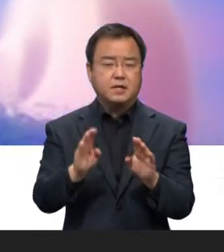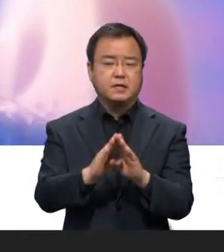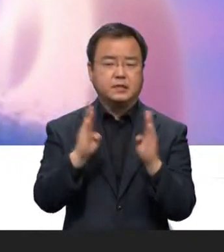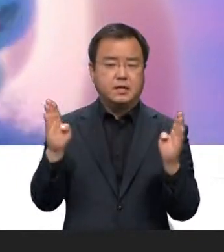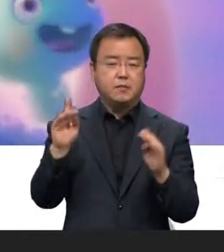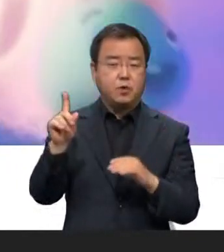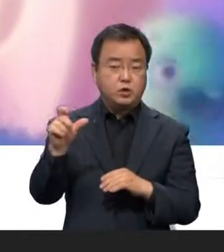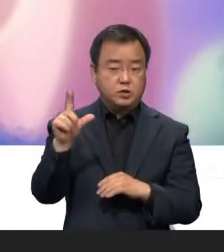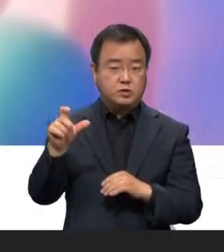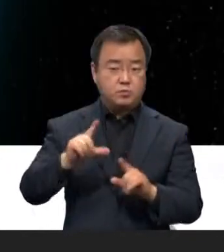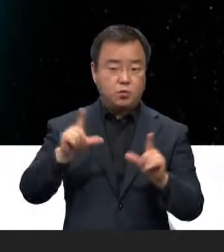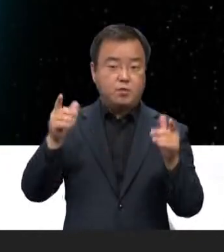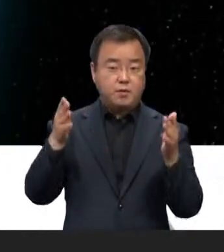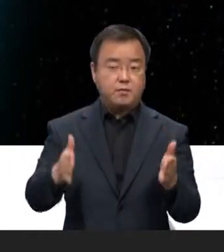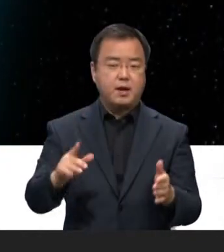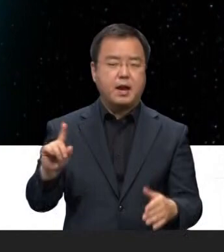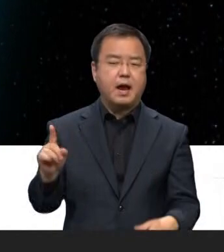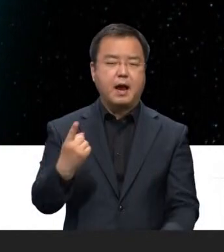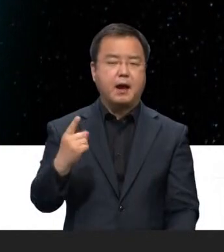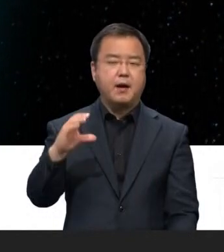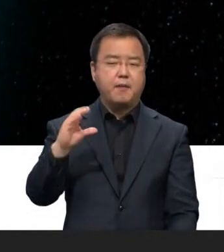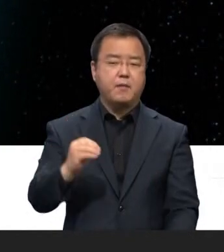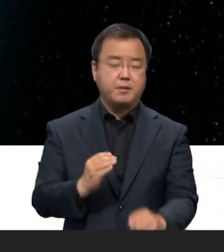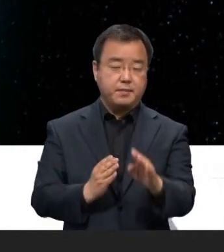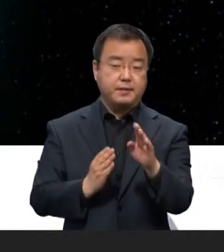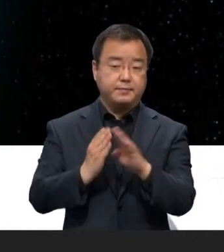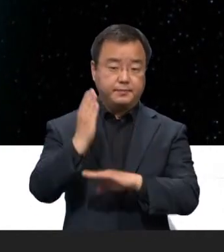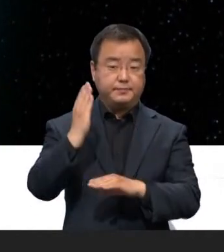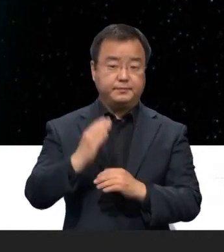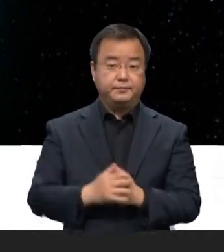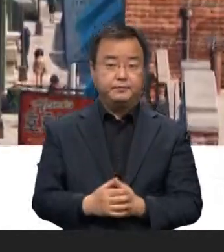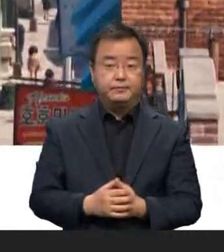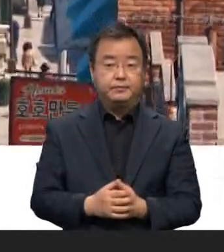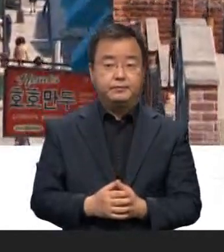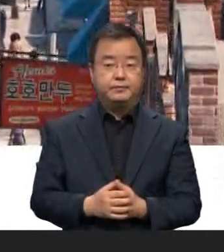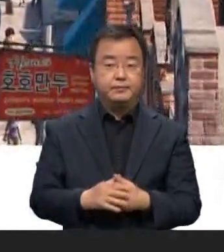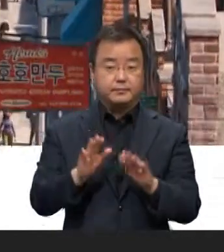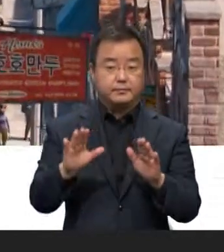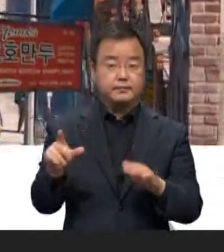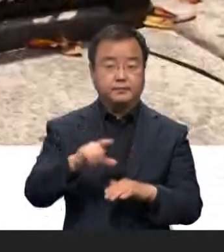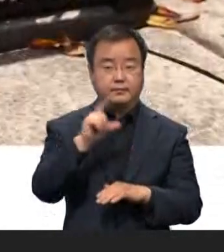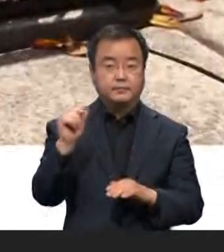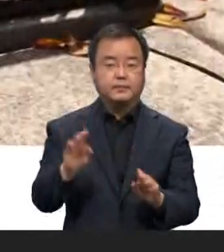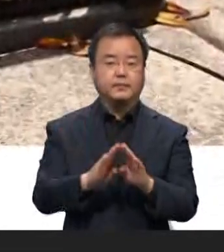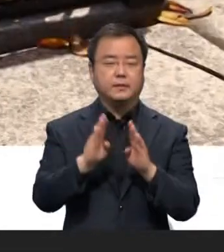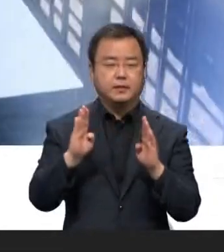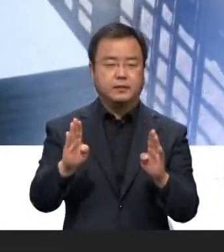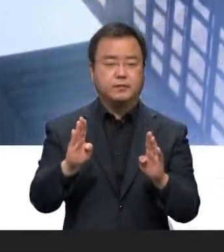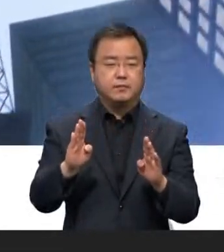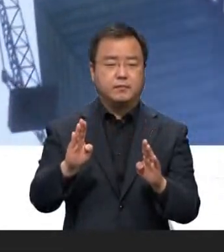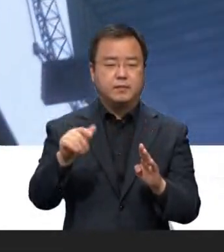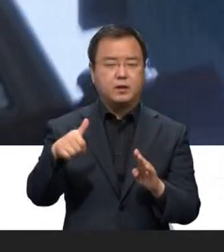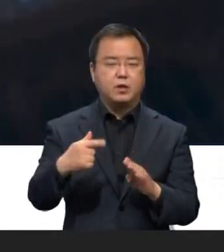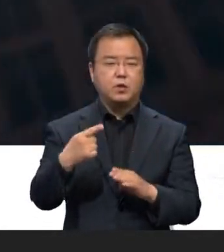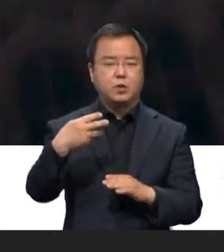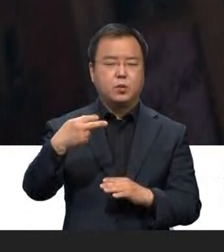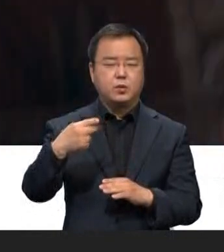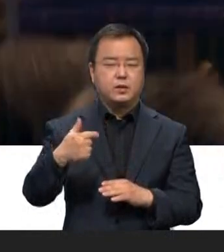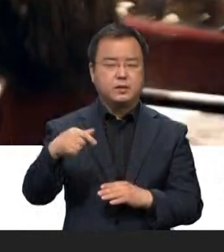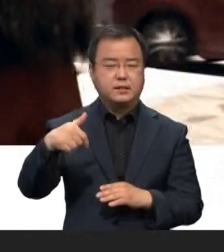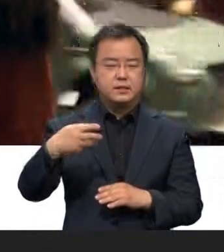만에 올해 처음 100만 관객을 돌파한 영화가 됐습니다. 이번 달 열리는 골든글로브 시상식에도